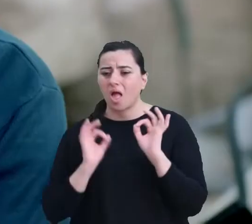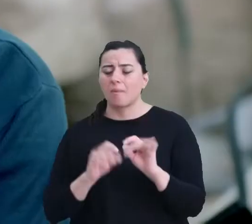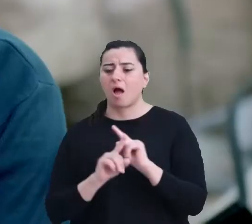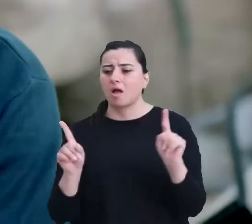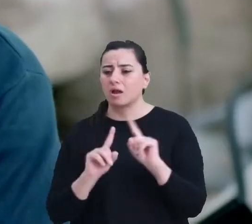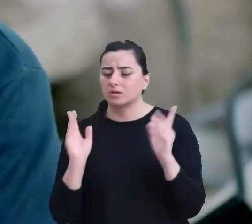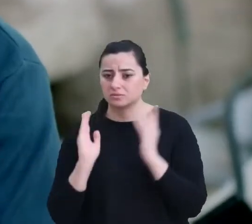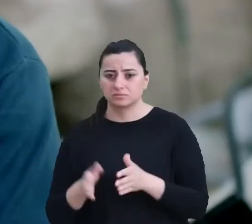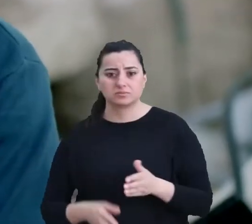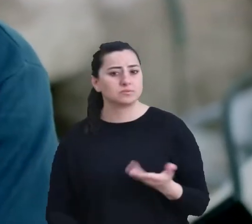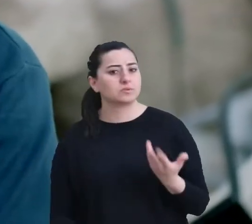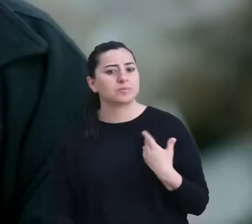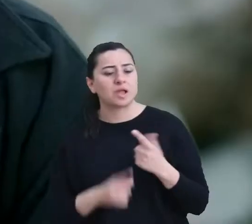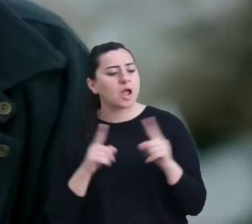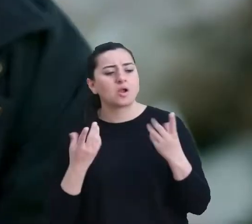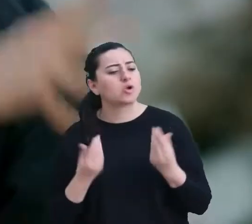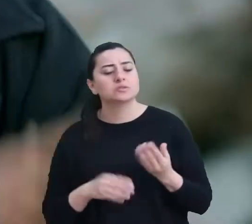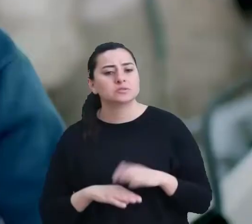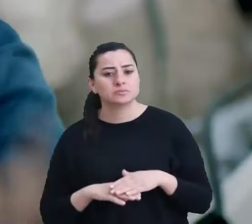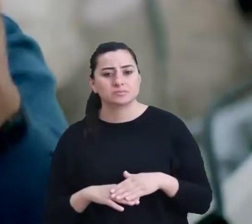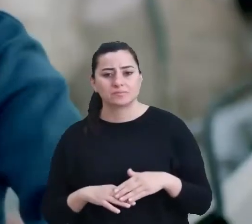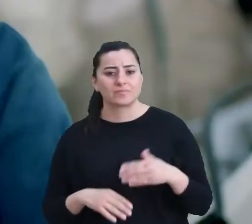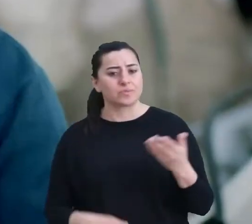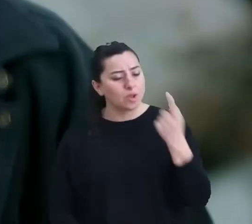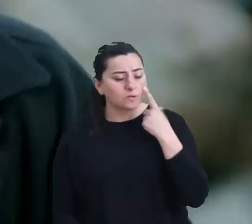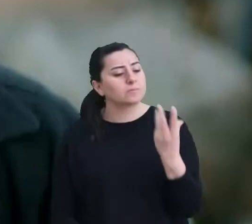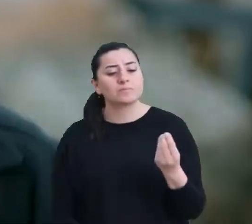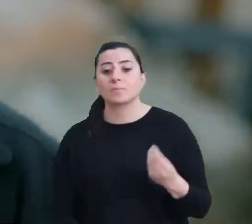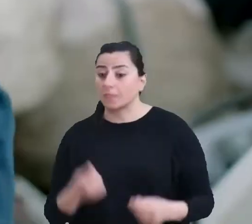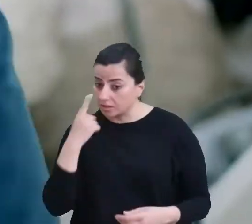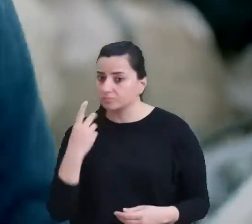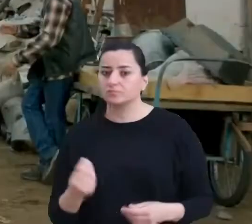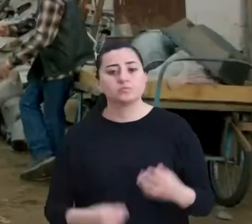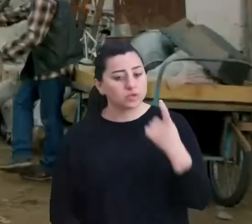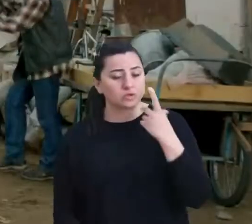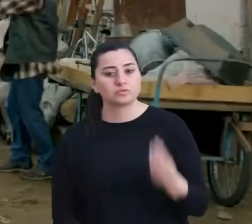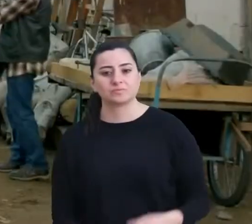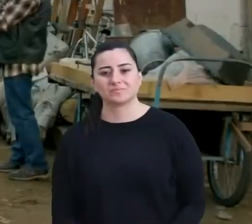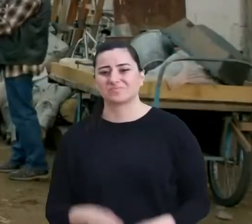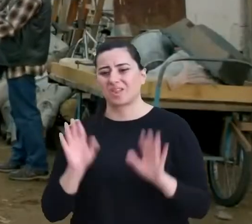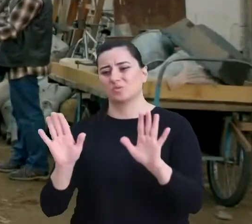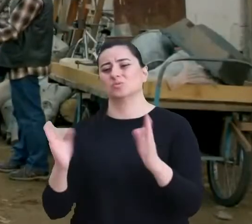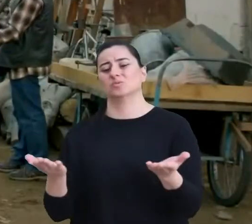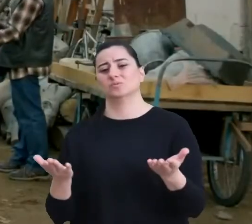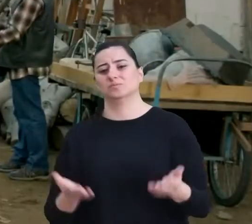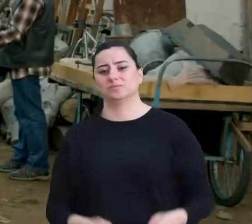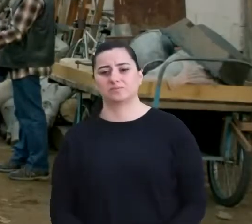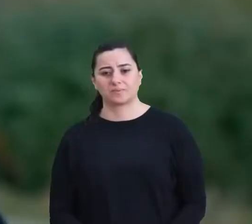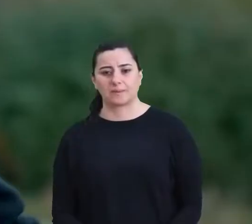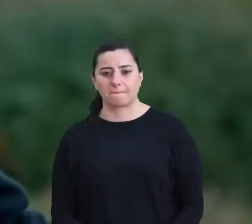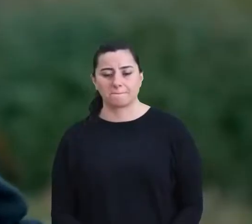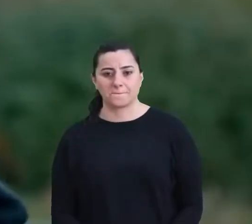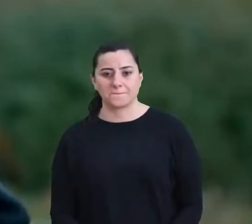bileder. Sen ne olacak lan Uğudacı? Gösteren mi ne olacak? Hadi göster bakayım. Gel gösterin. Hadi gösterin. Dur ver be. Allah